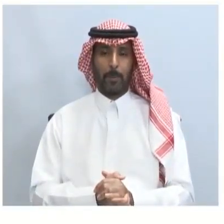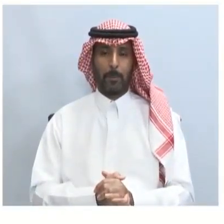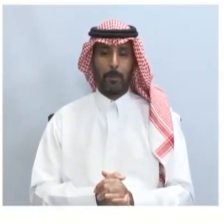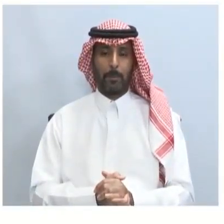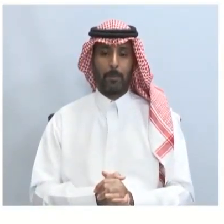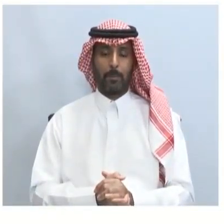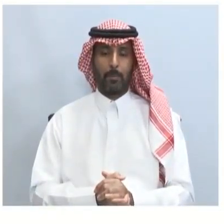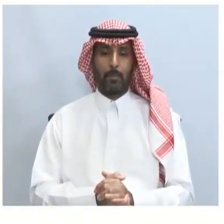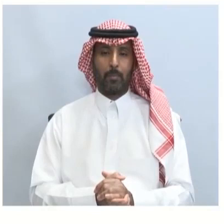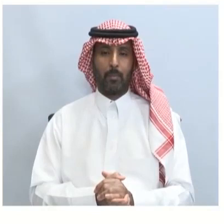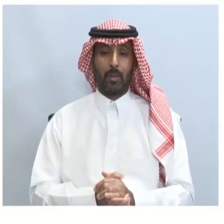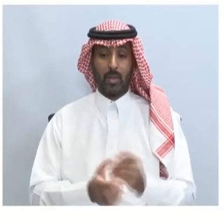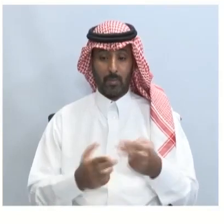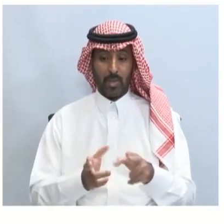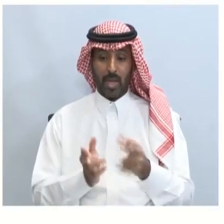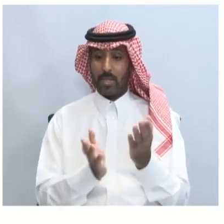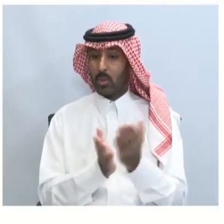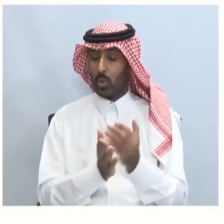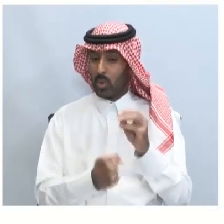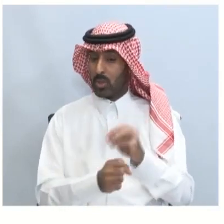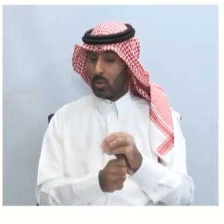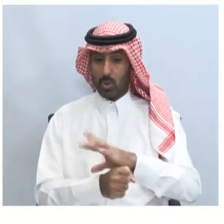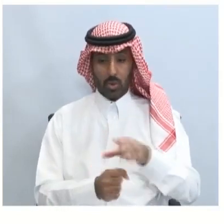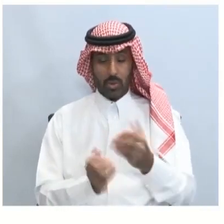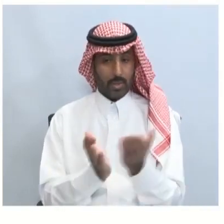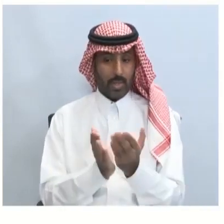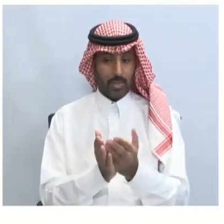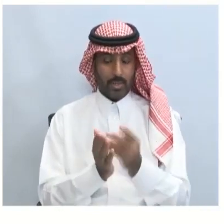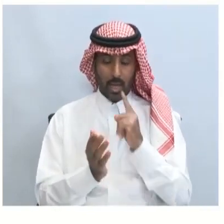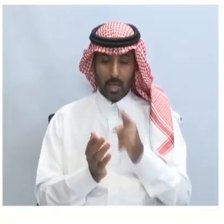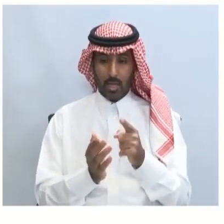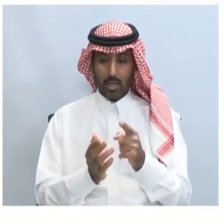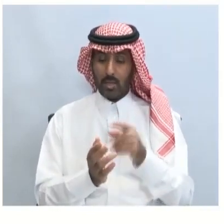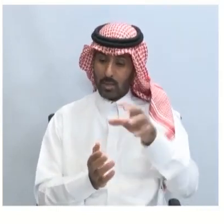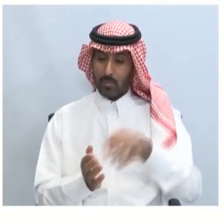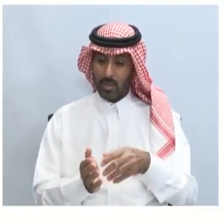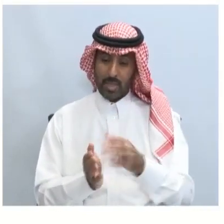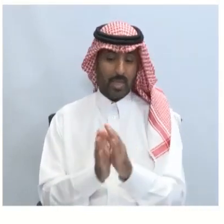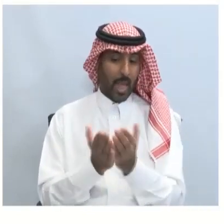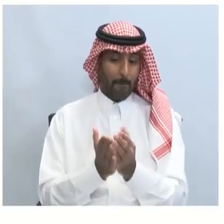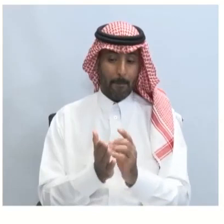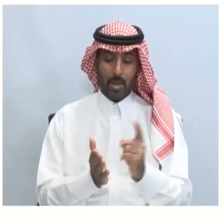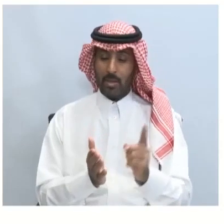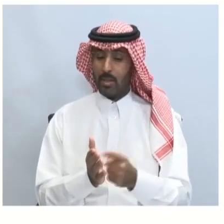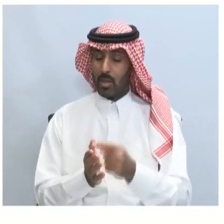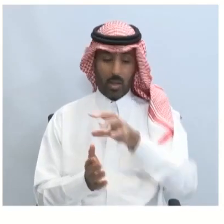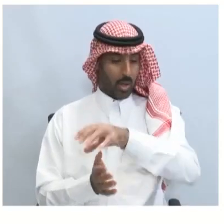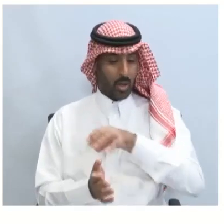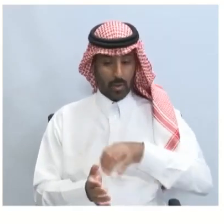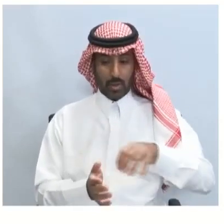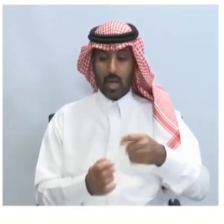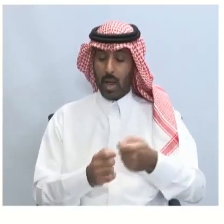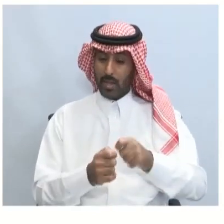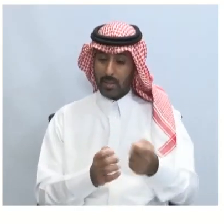تعالى دائما عند بدايه كل درس استعد باحضار الكتاب المدرسي واحضر جميع الادوات